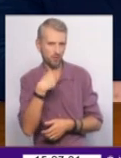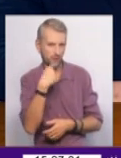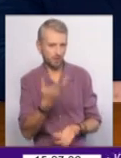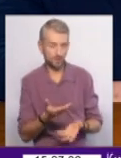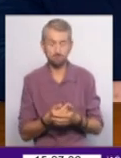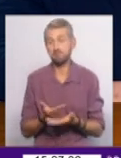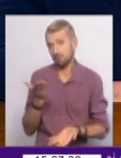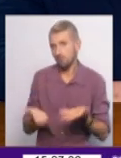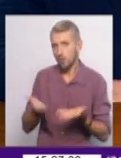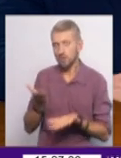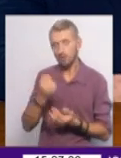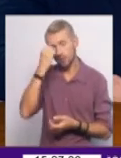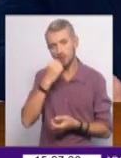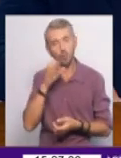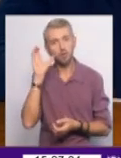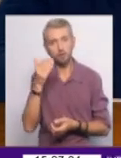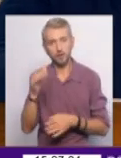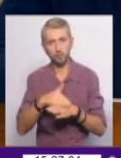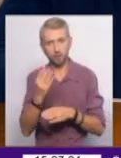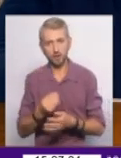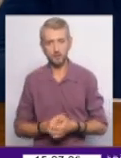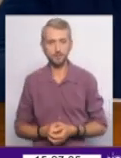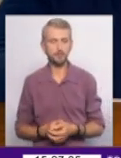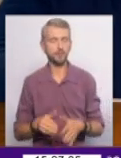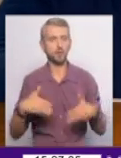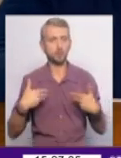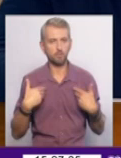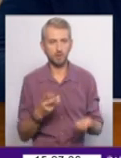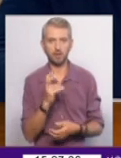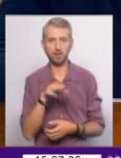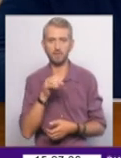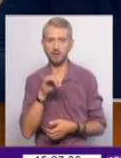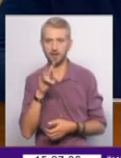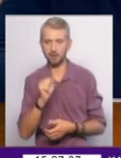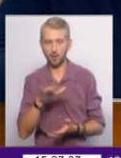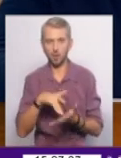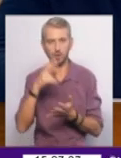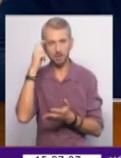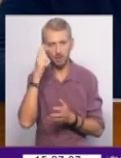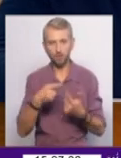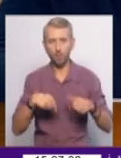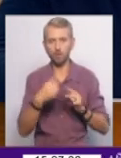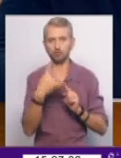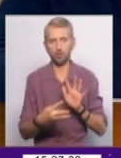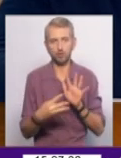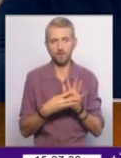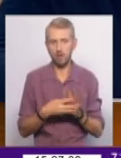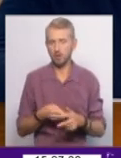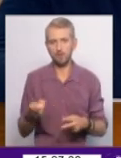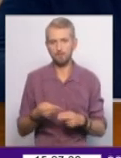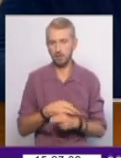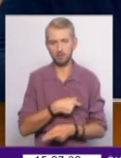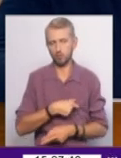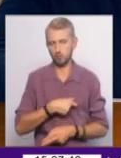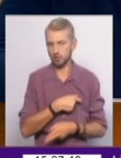Так, дуже дякую. Вас слухаємо. Добрий день. Добрый день. Катерина, город Киев, 49-й округ, который остался без